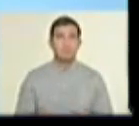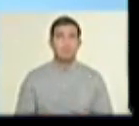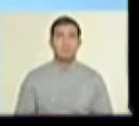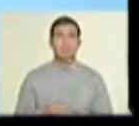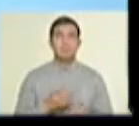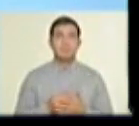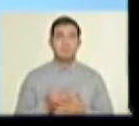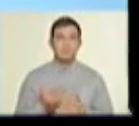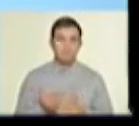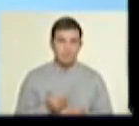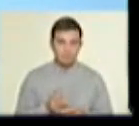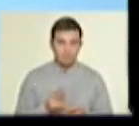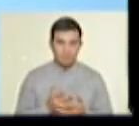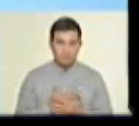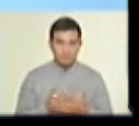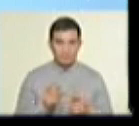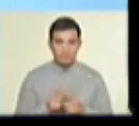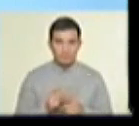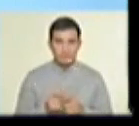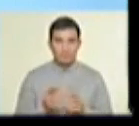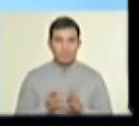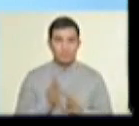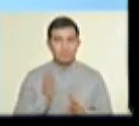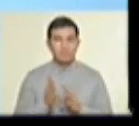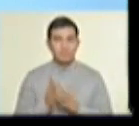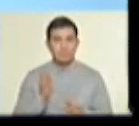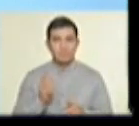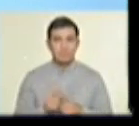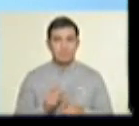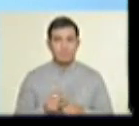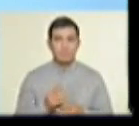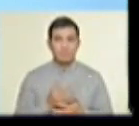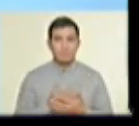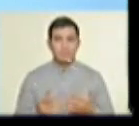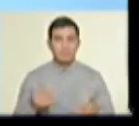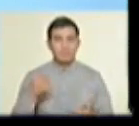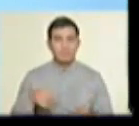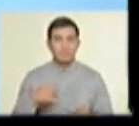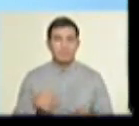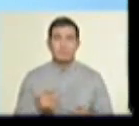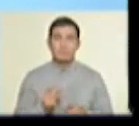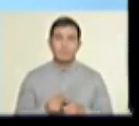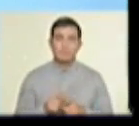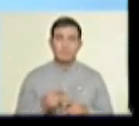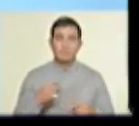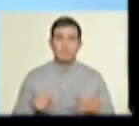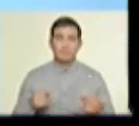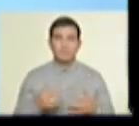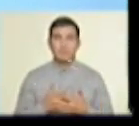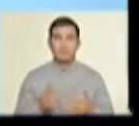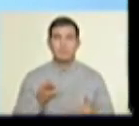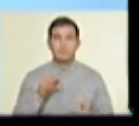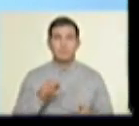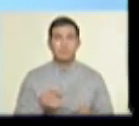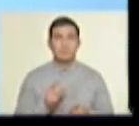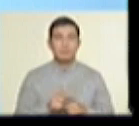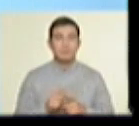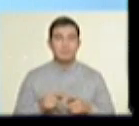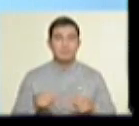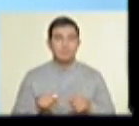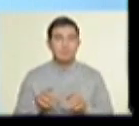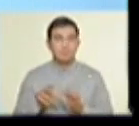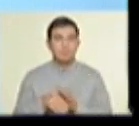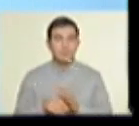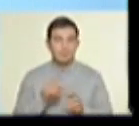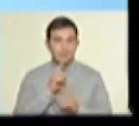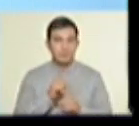SS, chelak, chelak, qator qator kabi takror kelgan otlar aziz o'quvchilar ot so'z turkumi